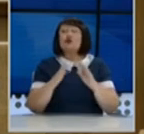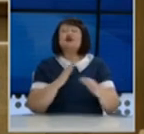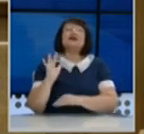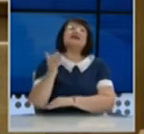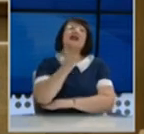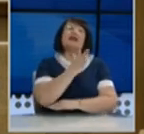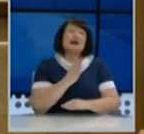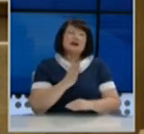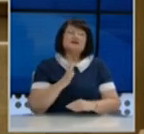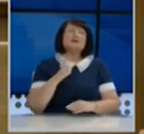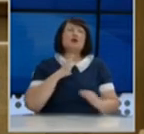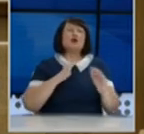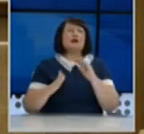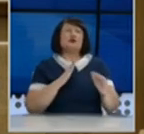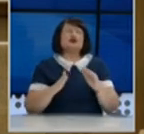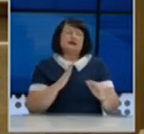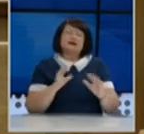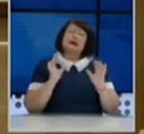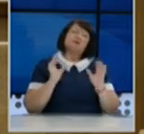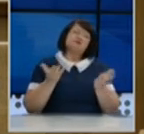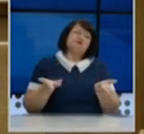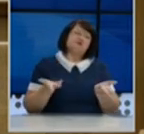και της πολιτικής προστασίας.